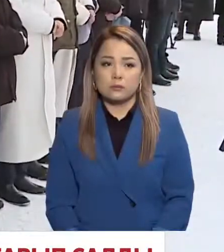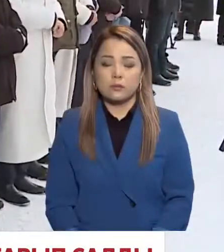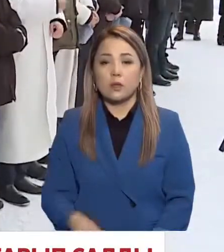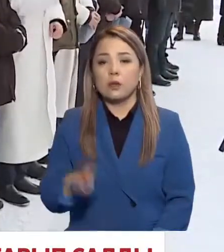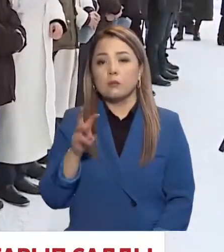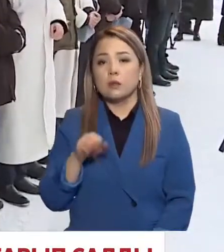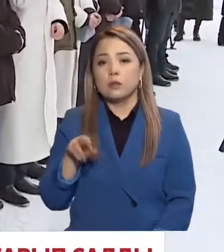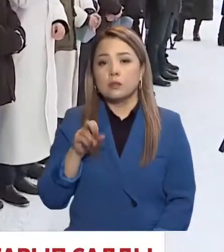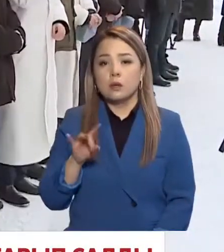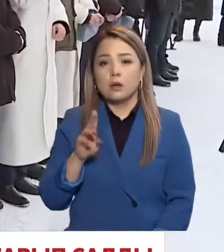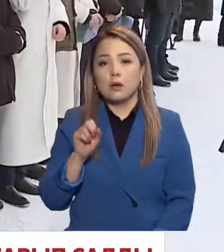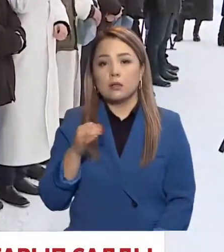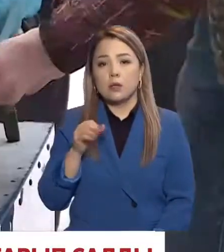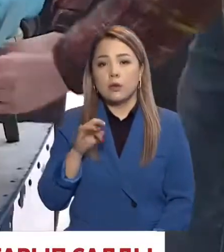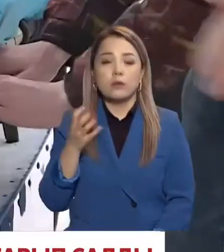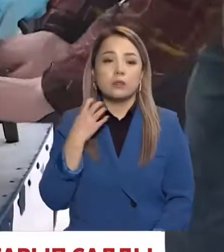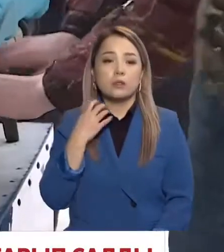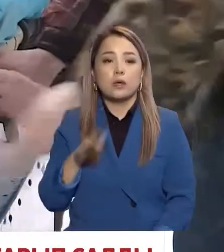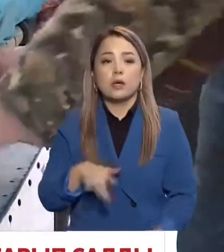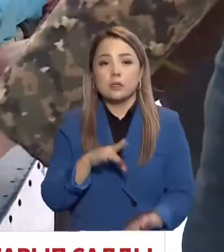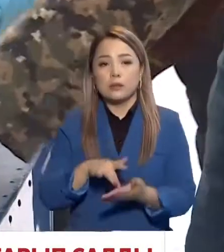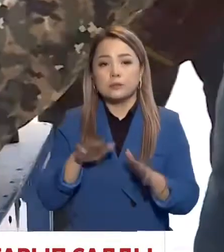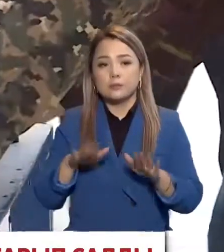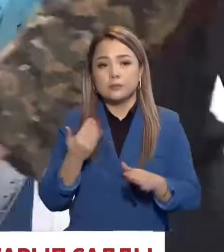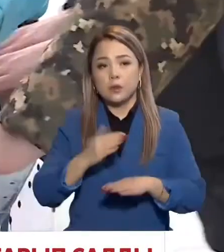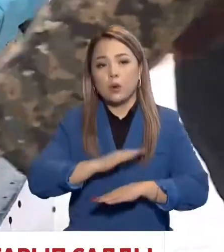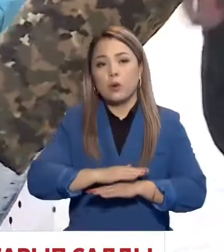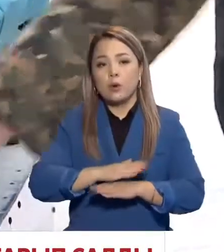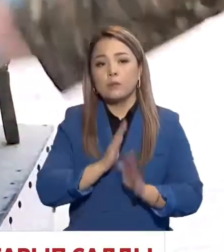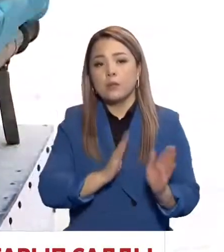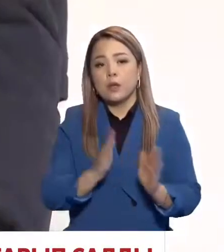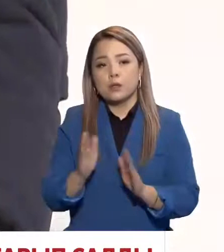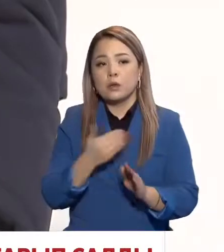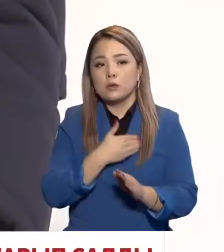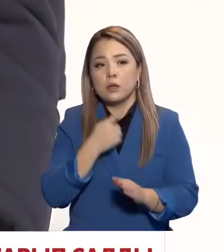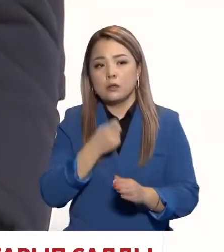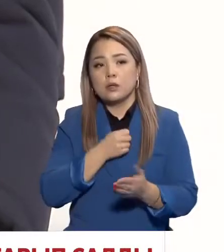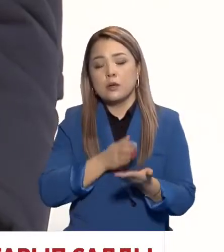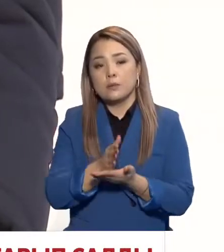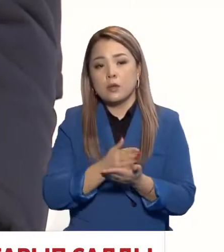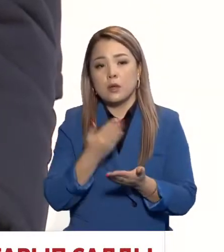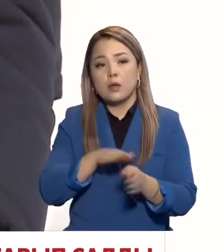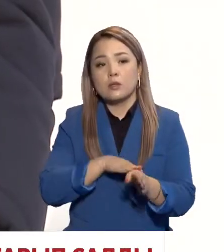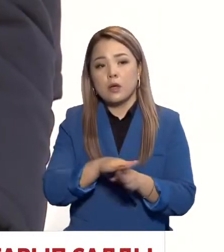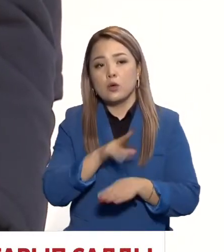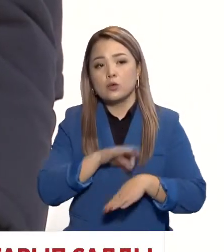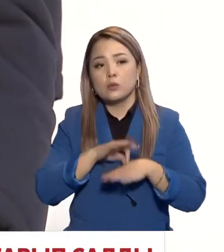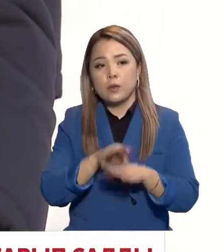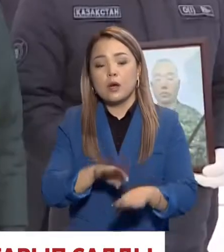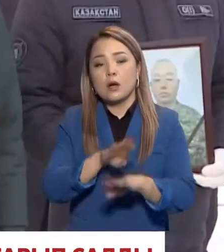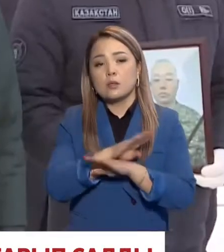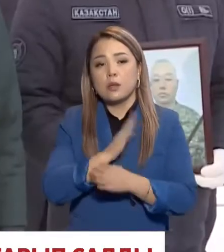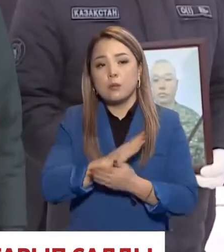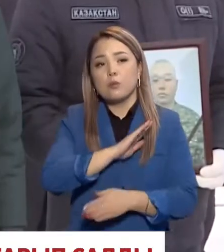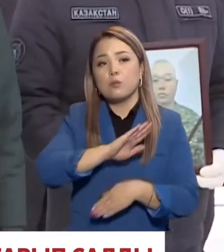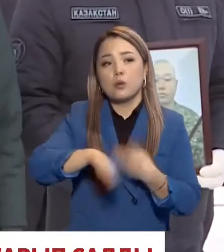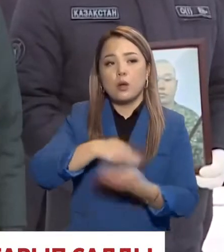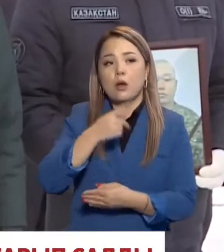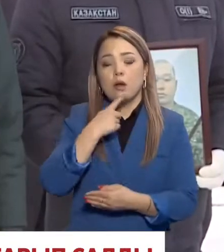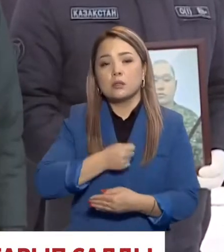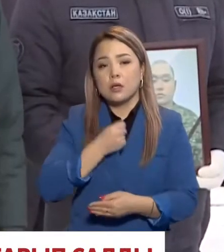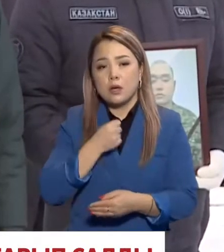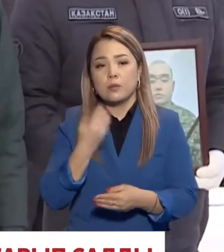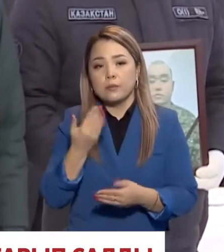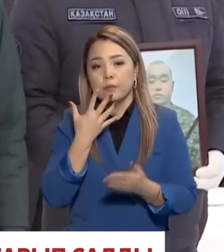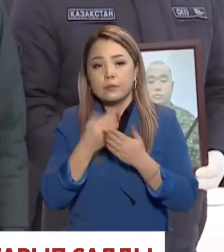Мадияр Қайсаров Қызылорда қаласында қоғамдық тәртіпті қалпына келтіру бойынша қызметтік жауынгерлік міндеттерін атқару кезінде қаза тапты. Бүлікшілер әскери жүк көлігін